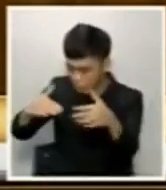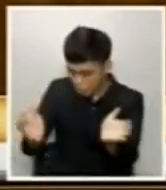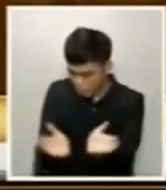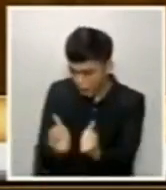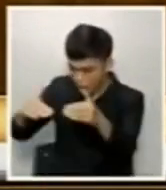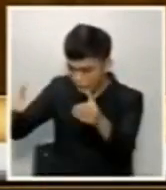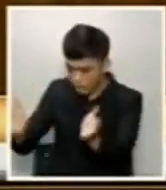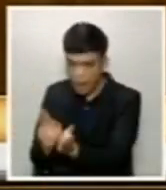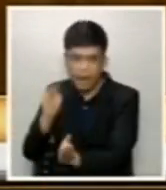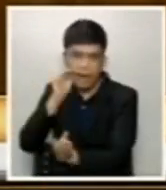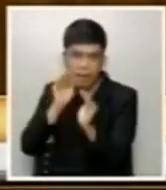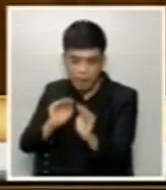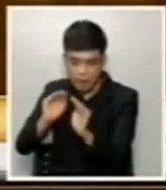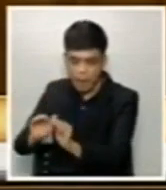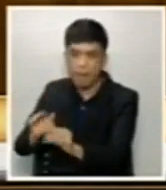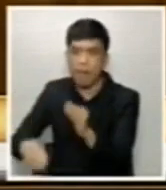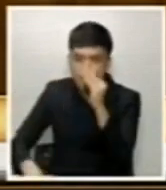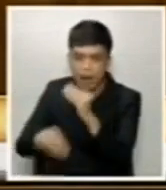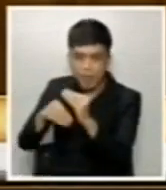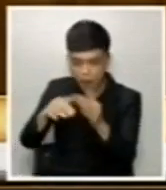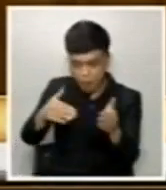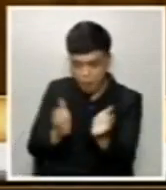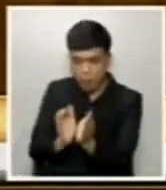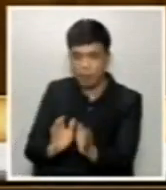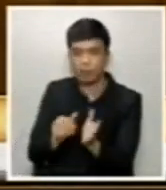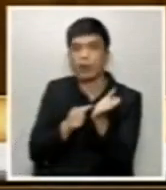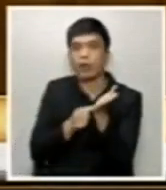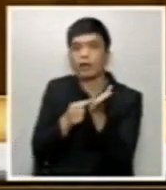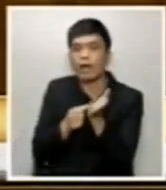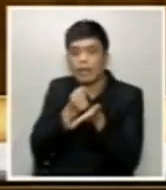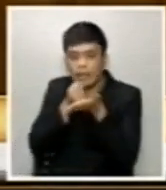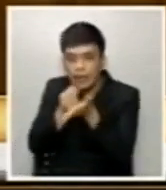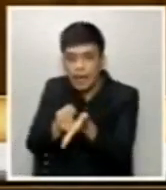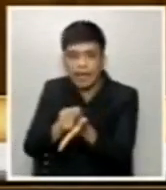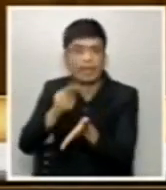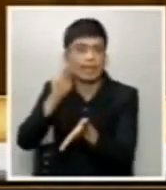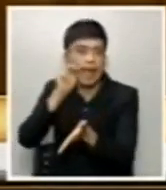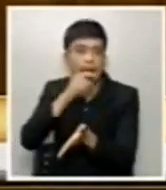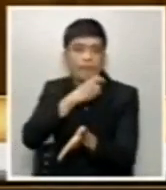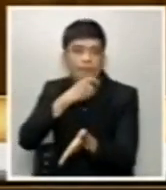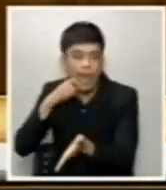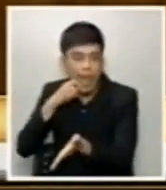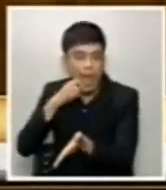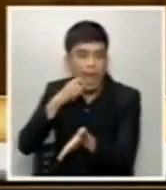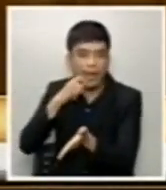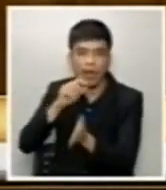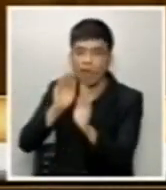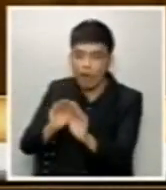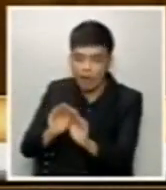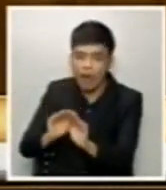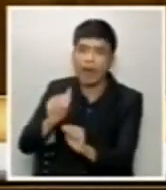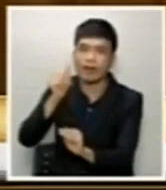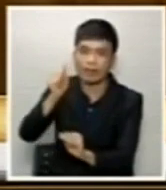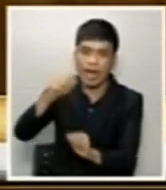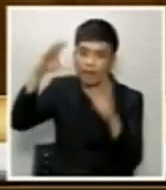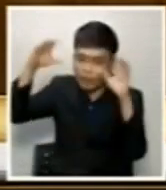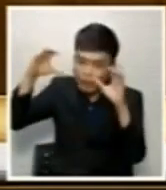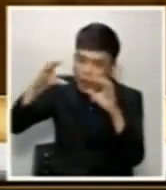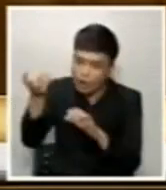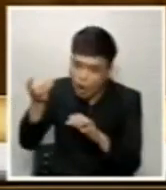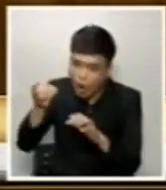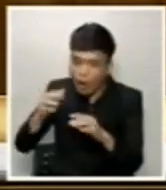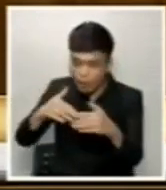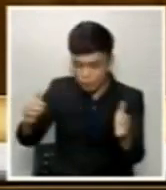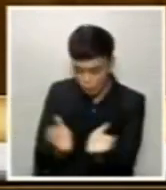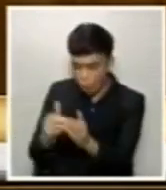ที่สุดนะครับเพื่อที่จะแก้ปัญหาในส่วนของหน้าแล้งหรือในกรณีที่มีฝนตกน้อยนะครับก็จะขอรับข้อเส